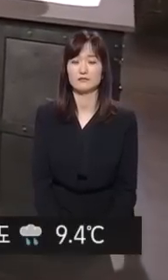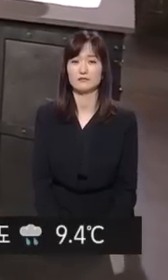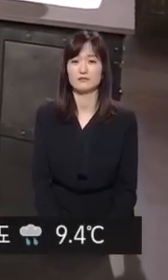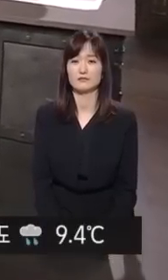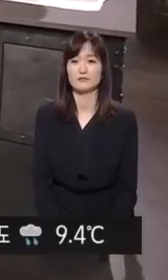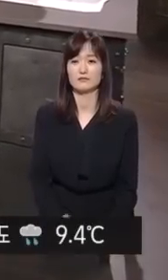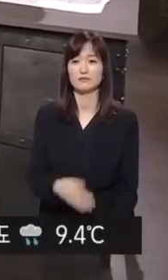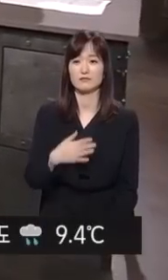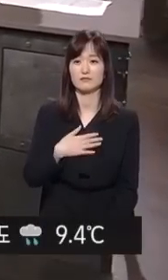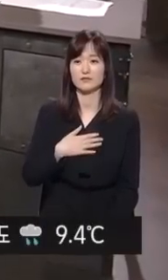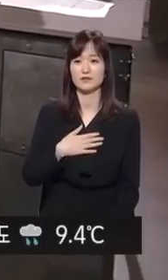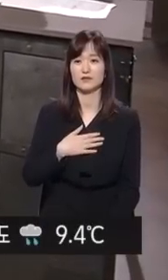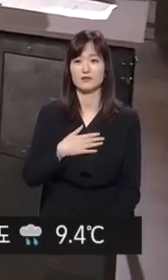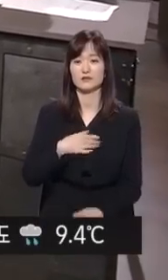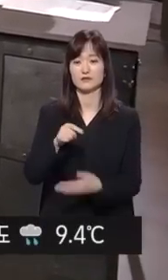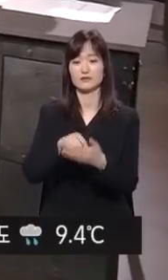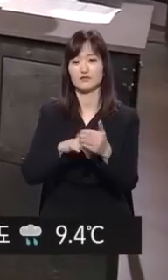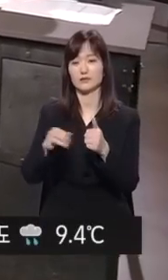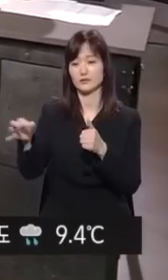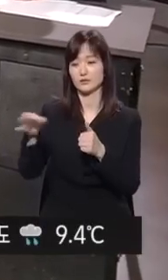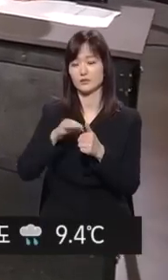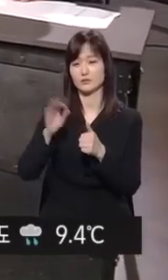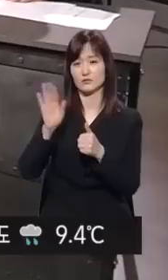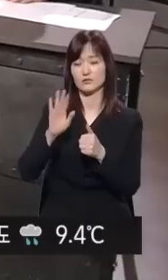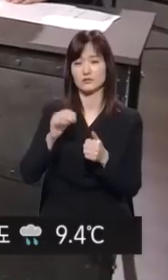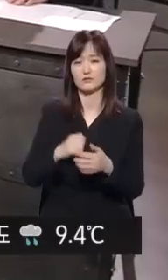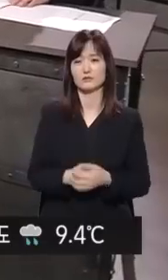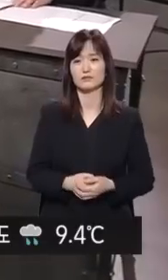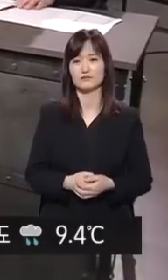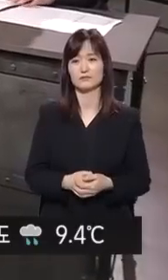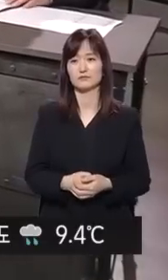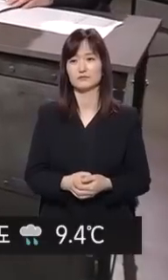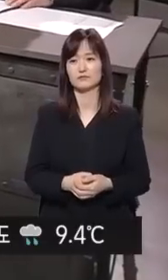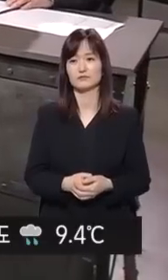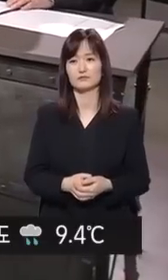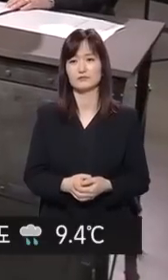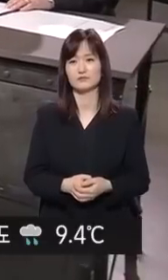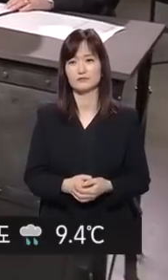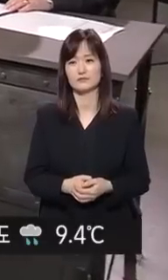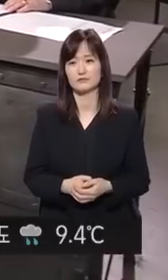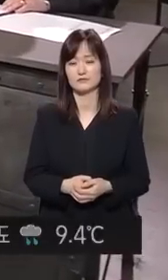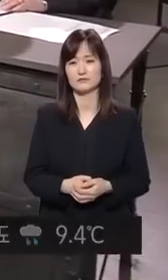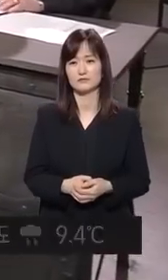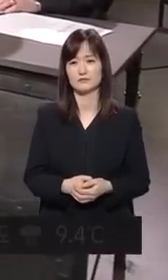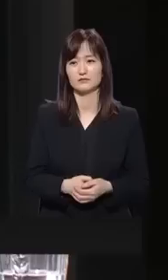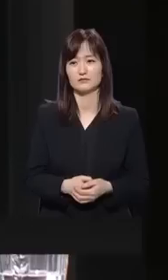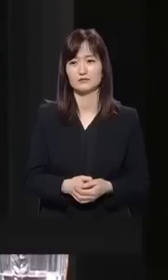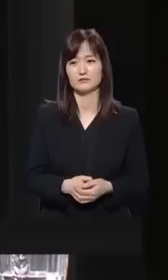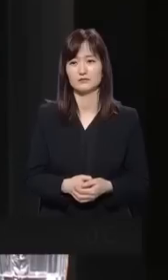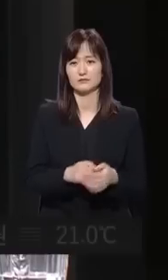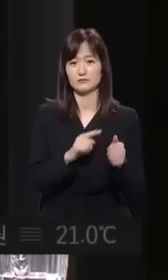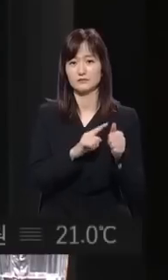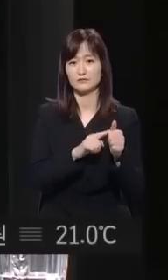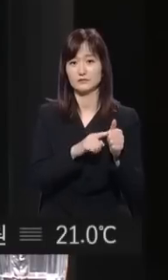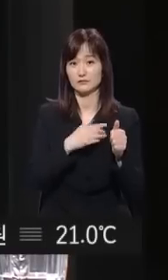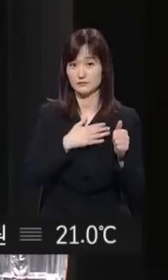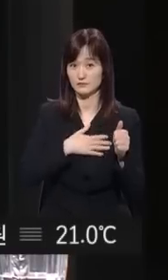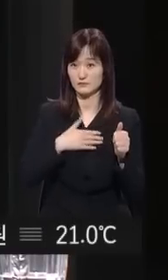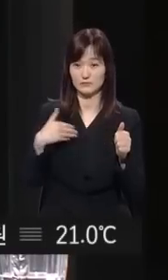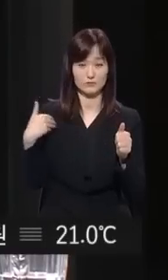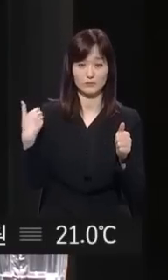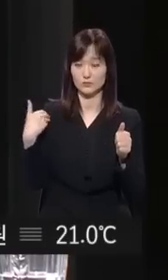저는 안 먹었습니다 저 사람 몰라요 진짜 다 먹었다 그랬잖아네 이게 잘 먹었어 저도 먹은 바가